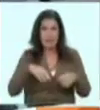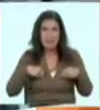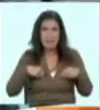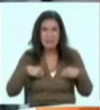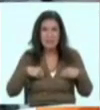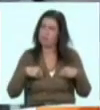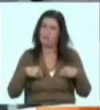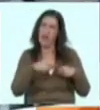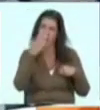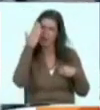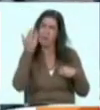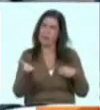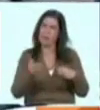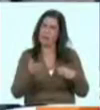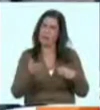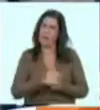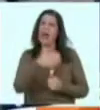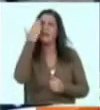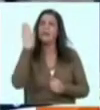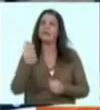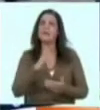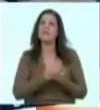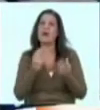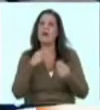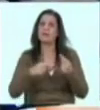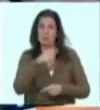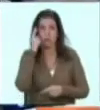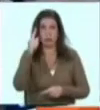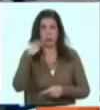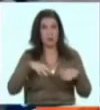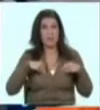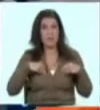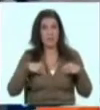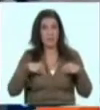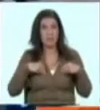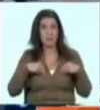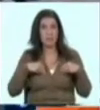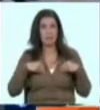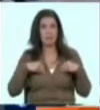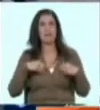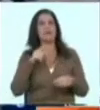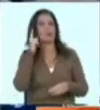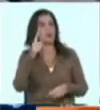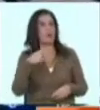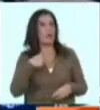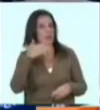אבל אני שואל, מיקי. אתה מכיר את נתניהו שנים. אני מכיר אותו שנים, ואני אומר לך שנתניהו, מהיכרותי איתו, סליחה על